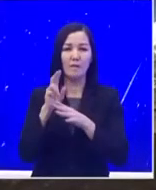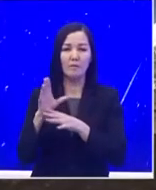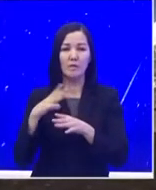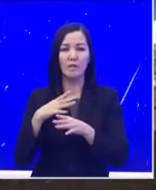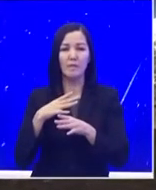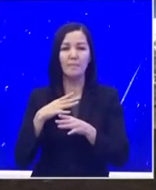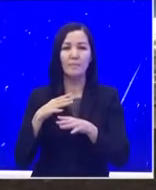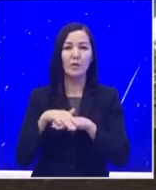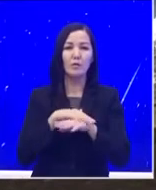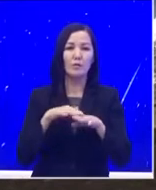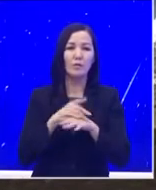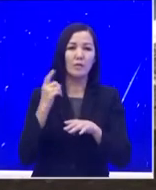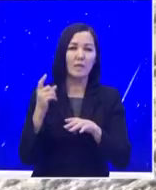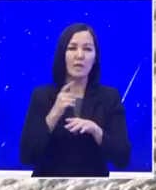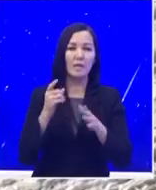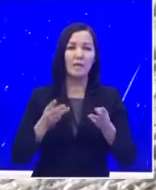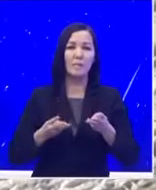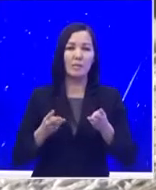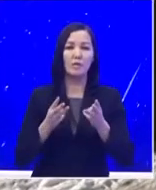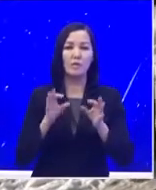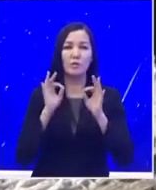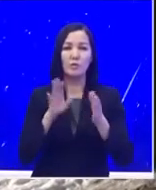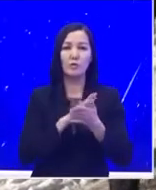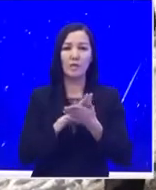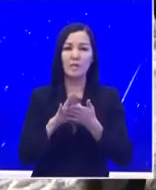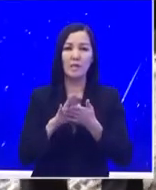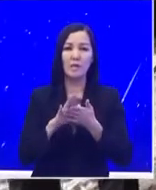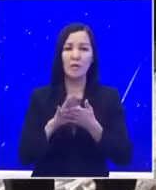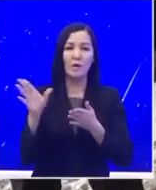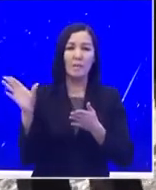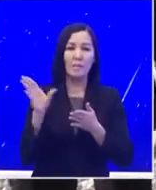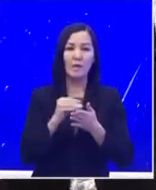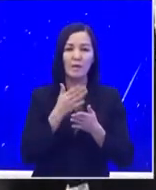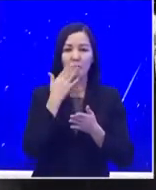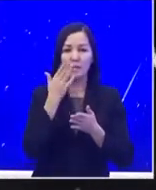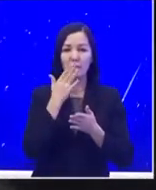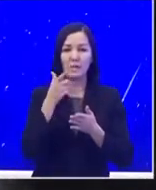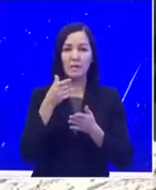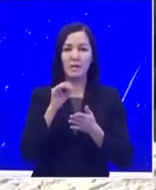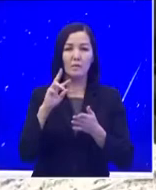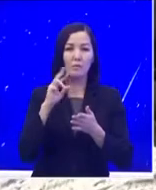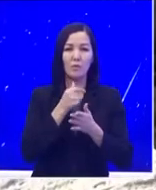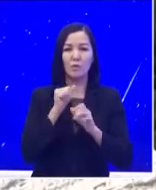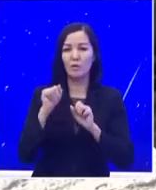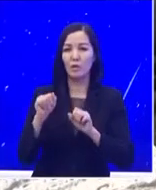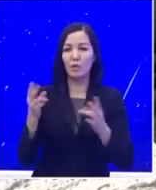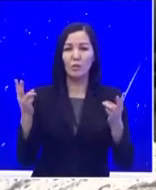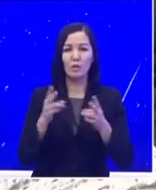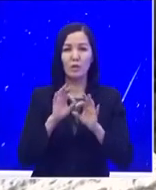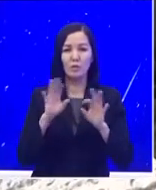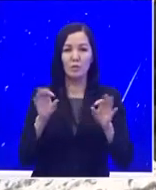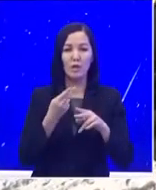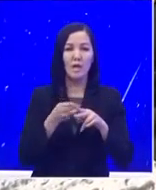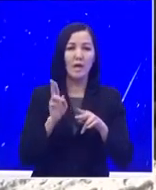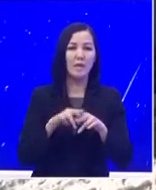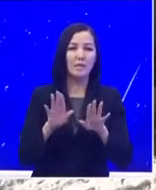Қожалық тұрғындары мен иелеріне пештерді дұрыс жағдайда ұстау, түтіндіктерді тазалау, есті газбен уланудан сақтану қажеттілігін түсіндірді.